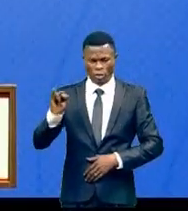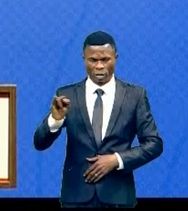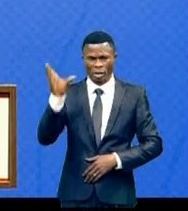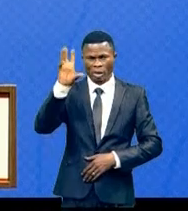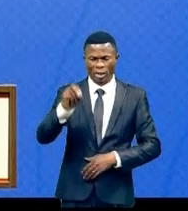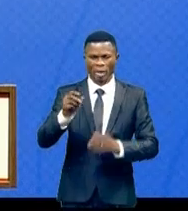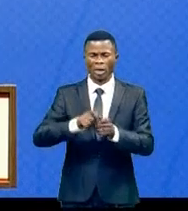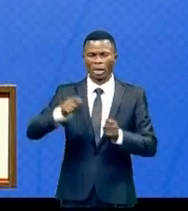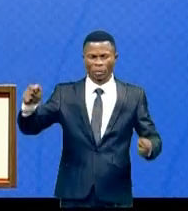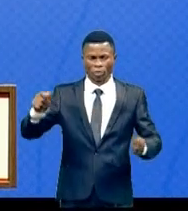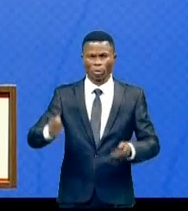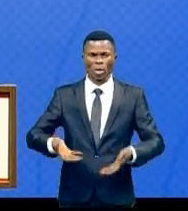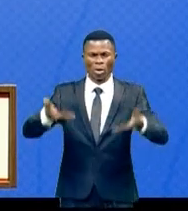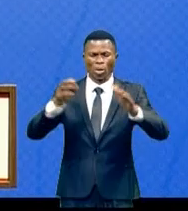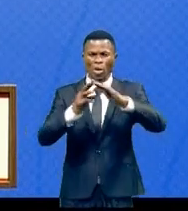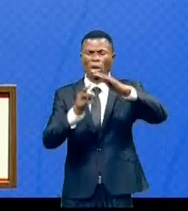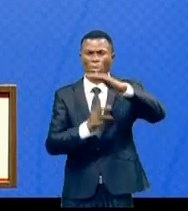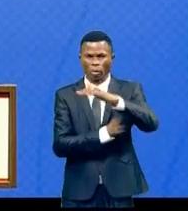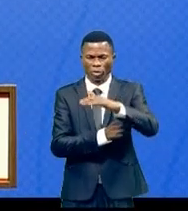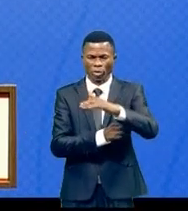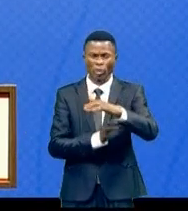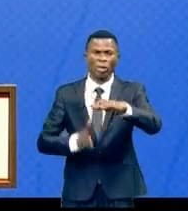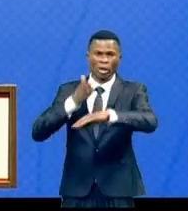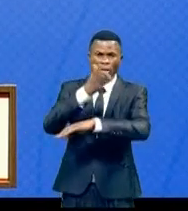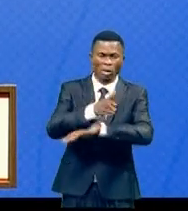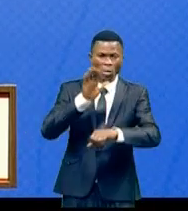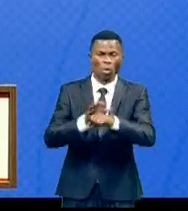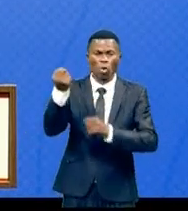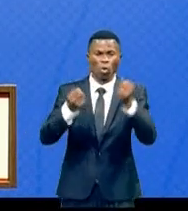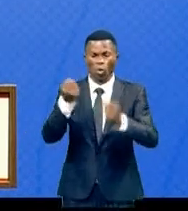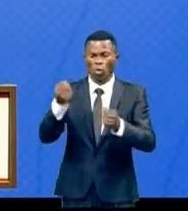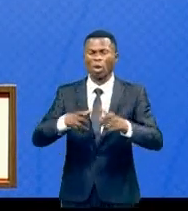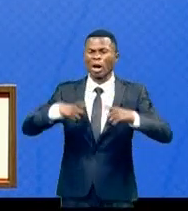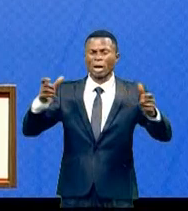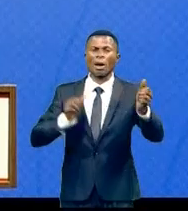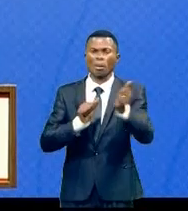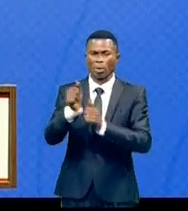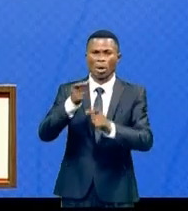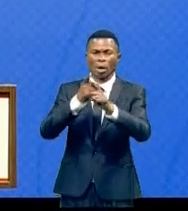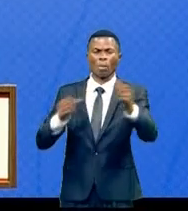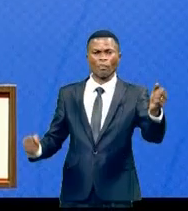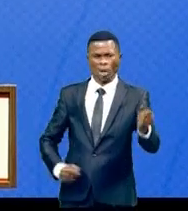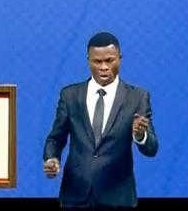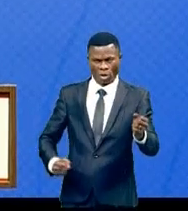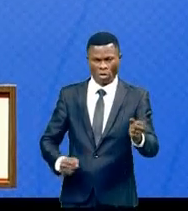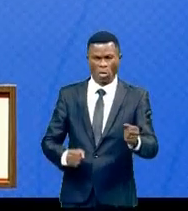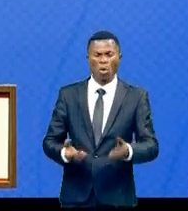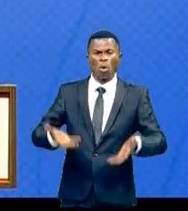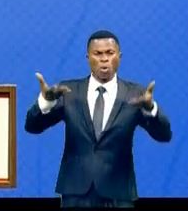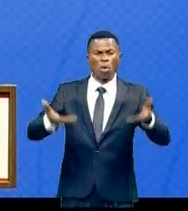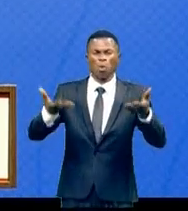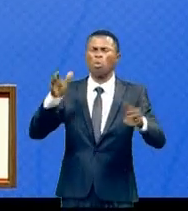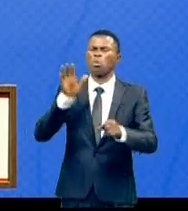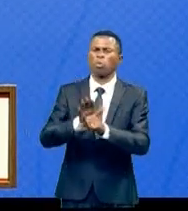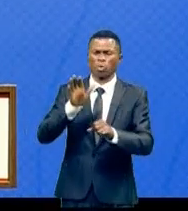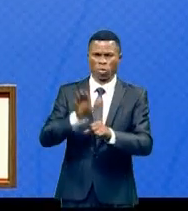ponts de 30 tonnes est malheureusement traversé par des gros véhicules en provenance de l'Angola avec des tonnages